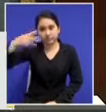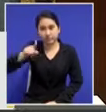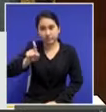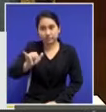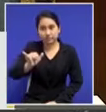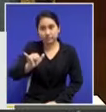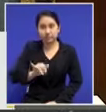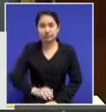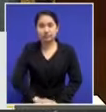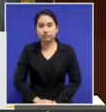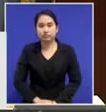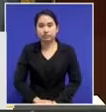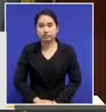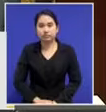าครับ